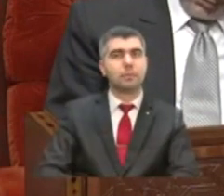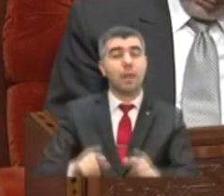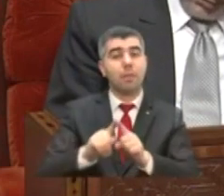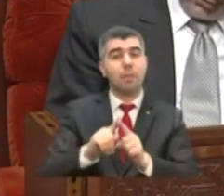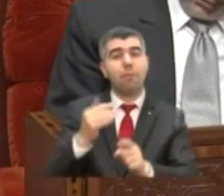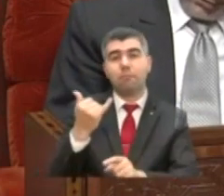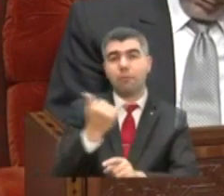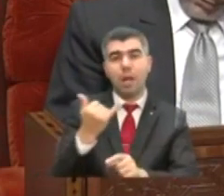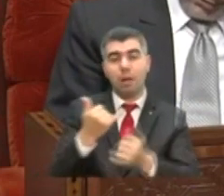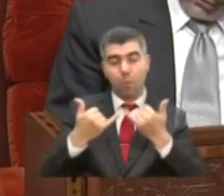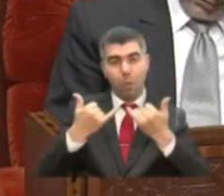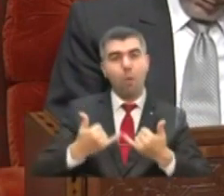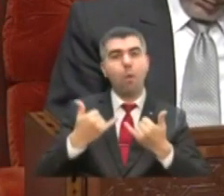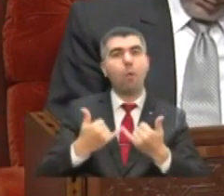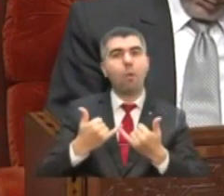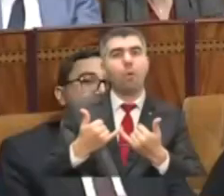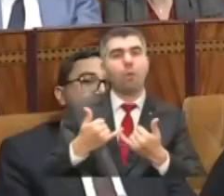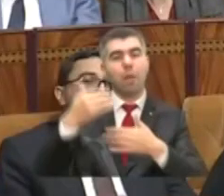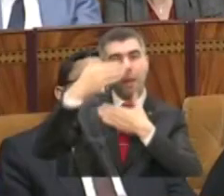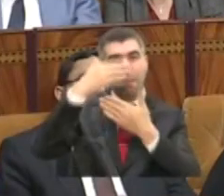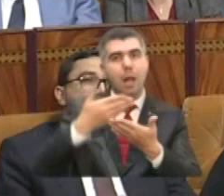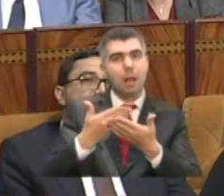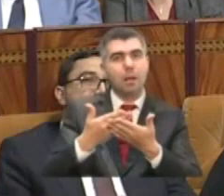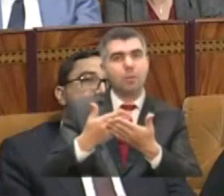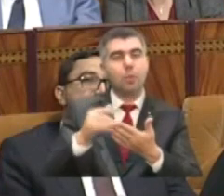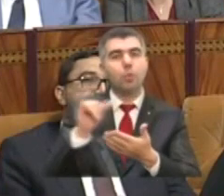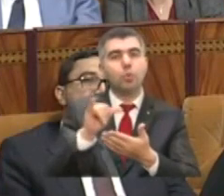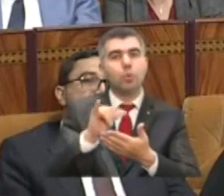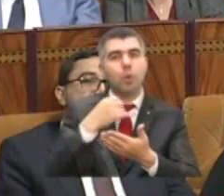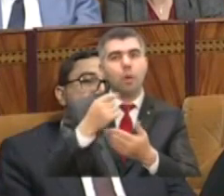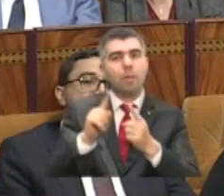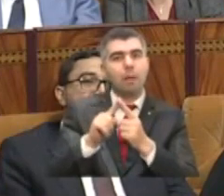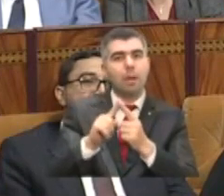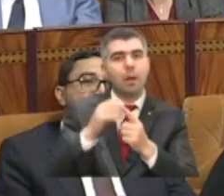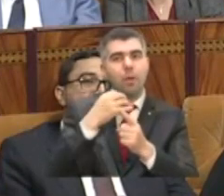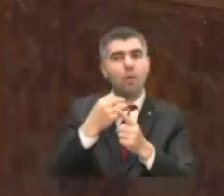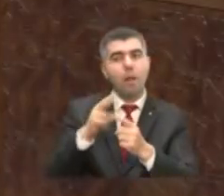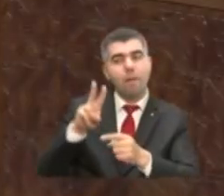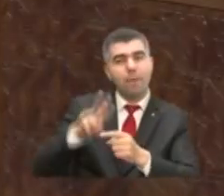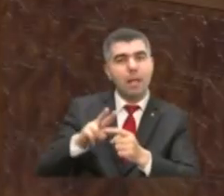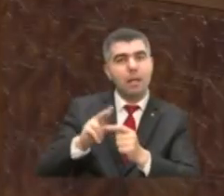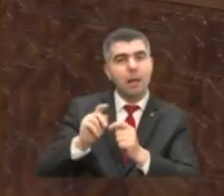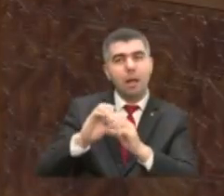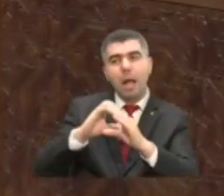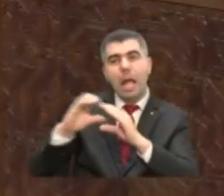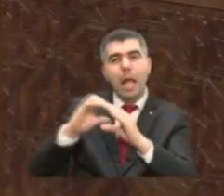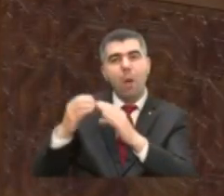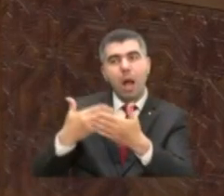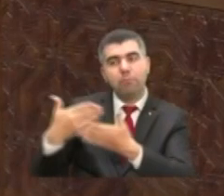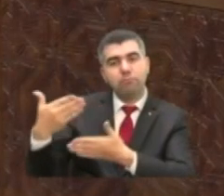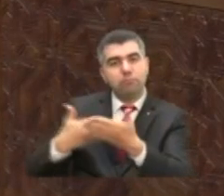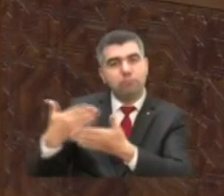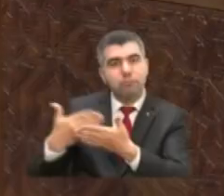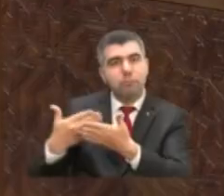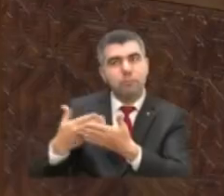حاجة اليوم اللي محتاجين لها في المغرب هي كيفاش نخدموا على استرجاع الثقة. عندنا أزمة ثقة حقيقية، سمعتكم مرارا كتكلموا على أزمة